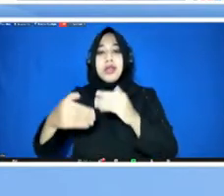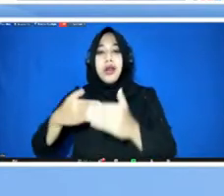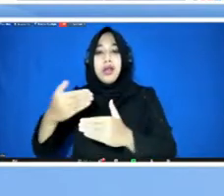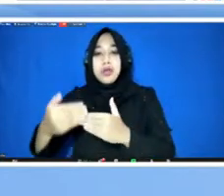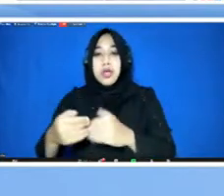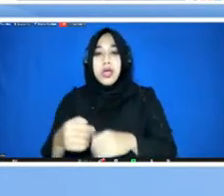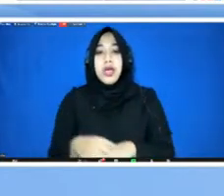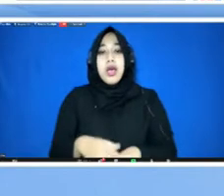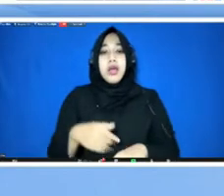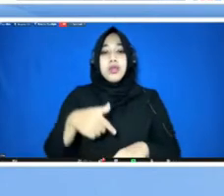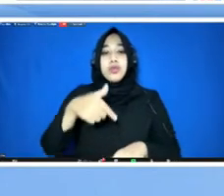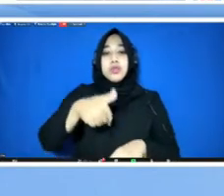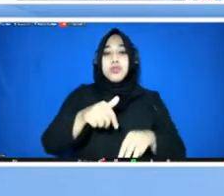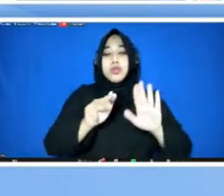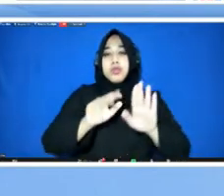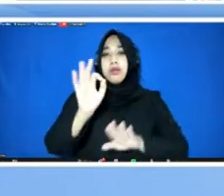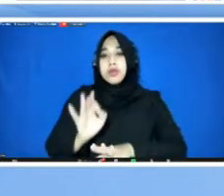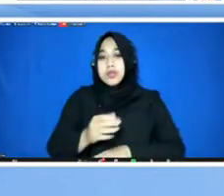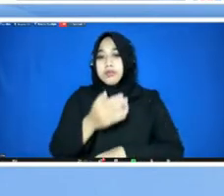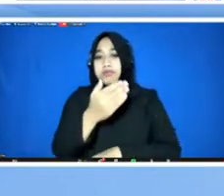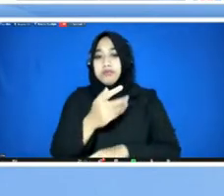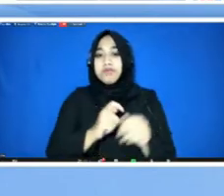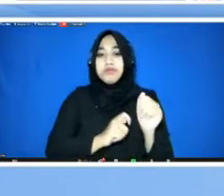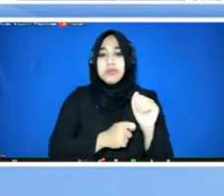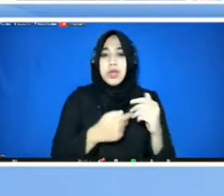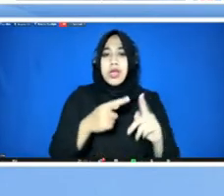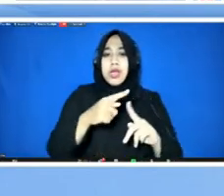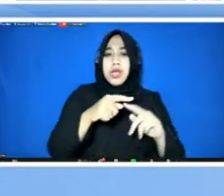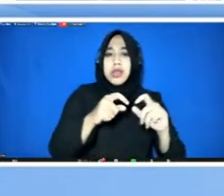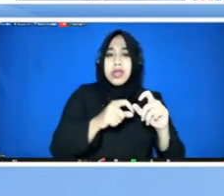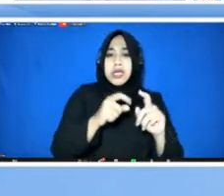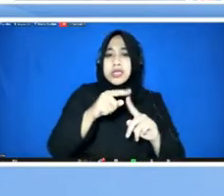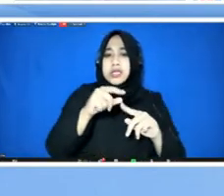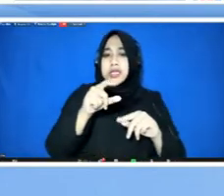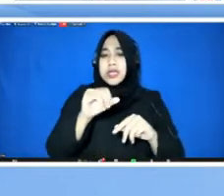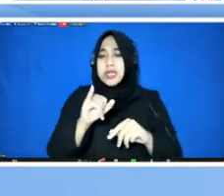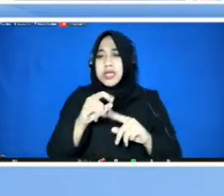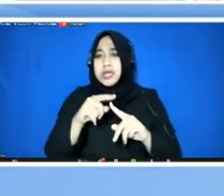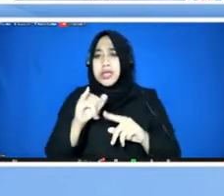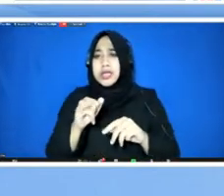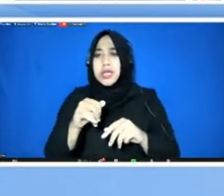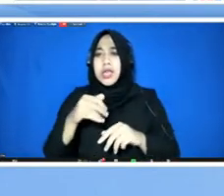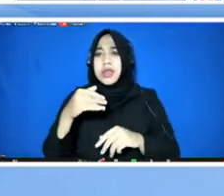79,20%. Sementara responden lain menjawab tes teliti dan tindak lanjut, ada